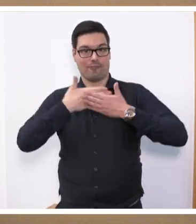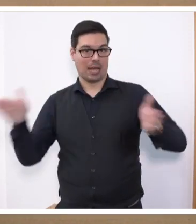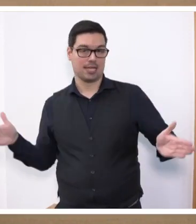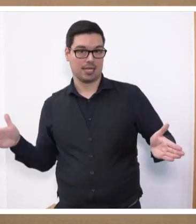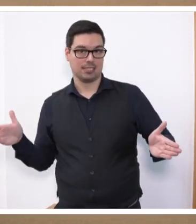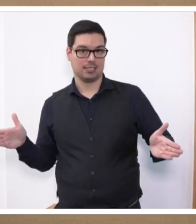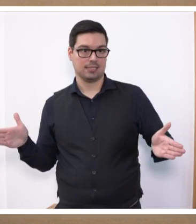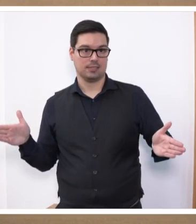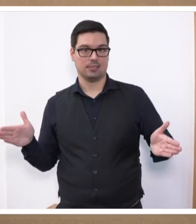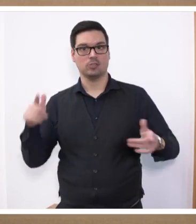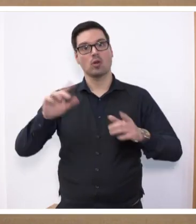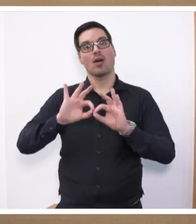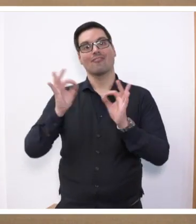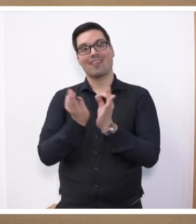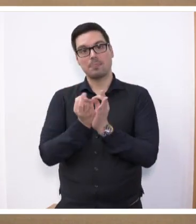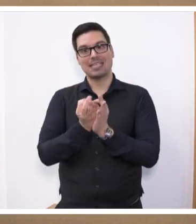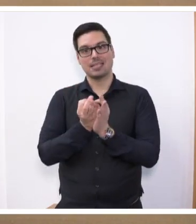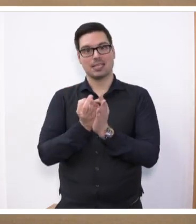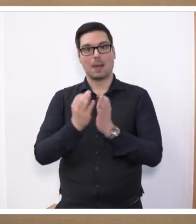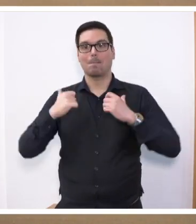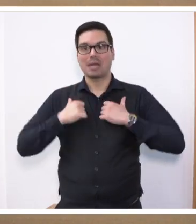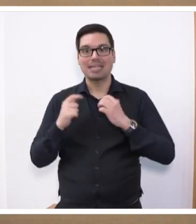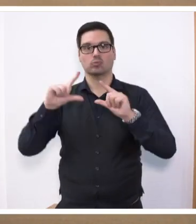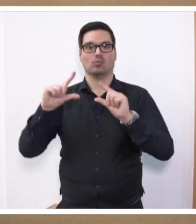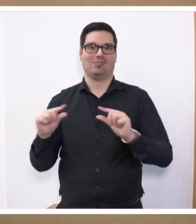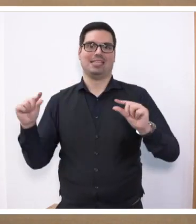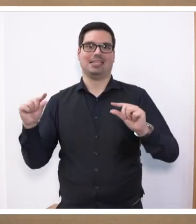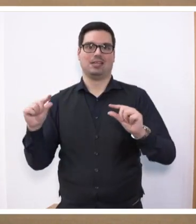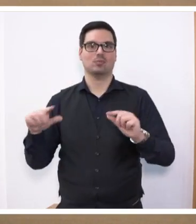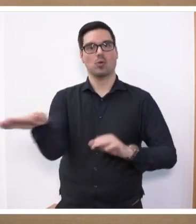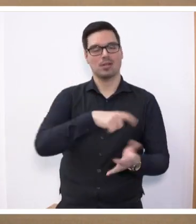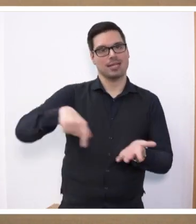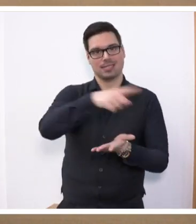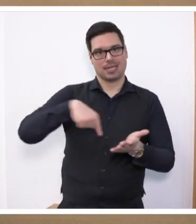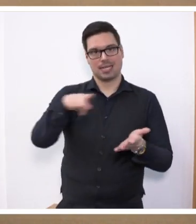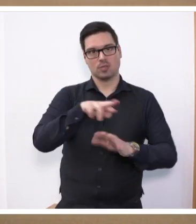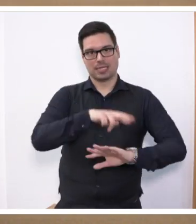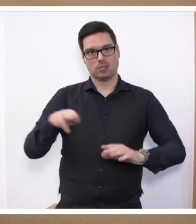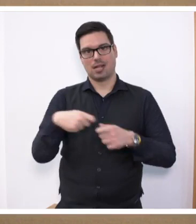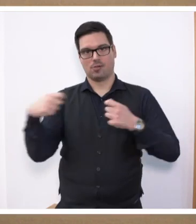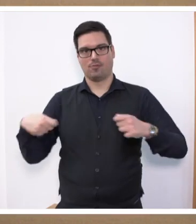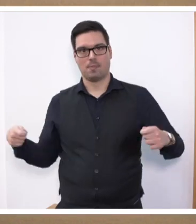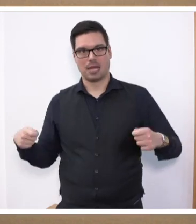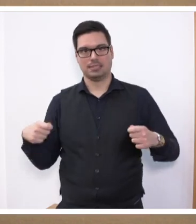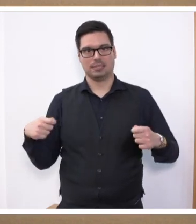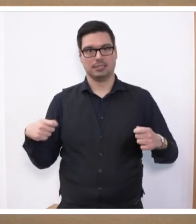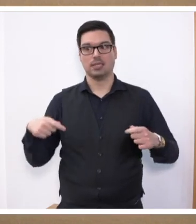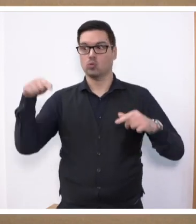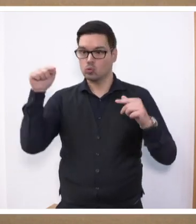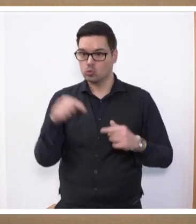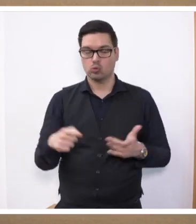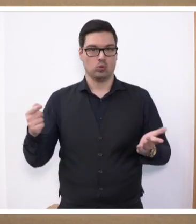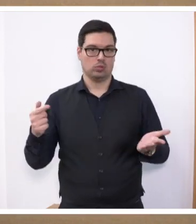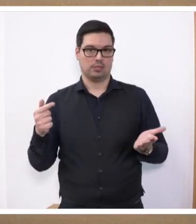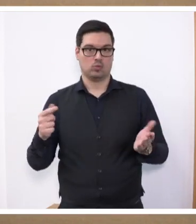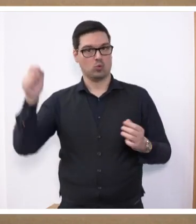also auch nicht nur hier die Familien einerseits, sondern auch die Landkreise und den Regionalverband. Auch so geht nachhaltige